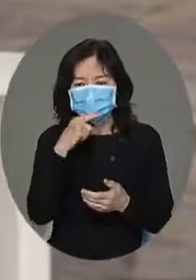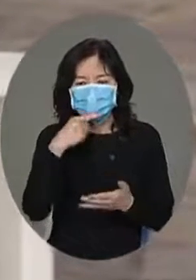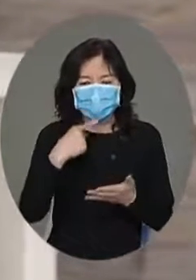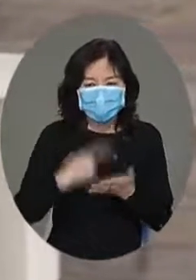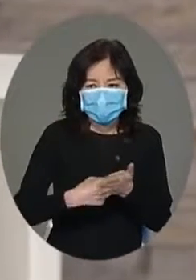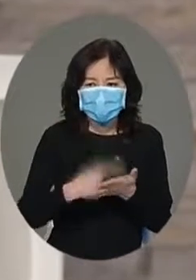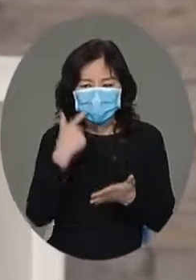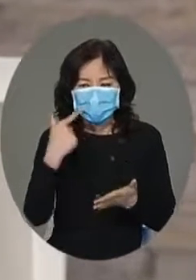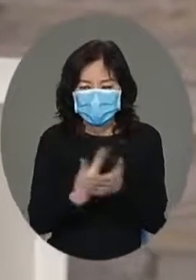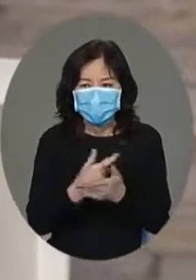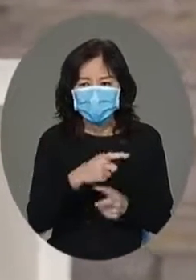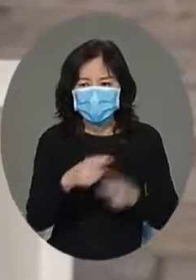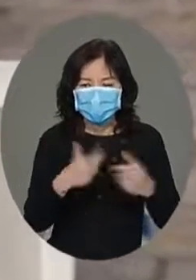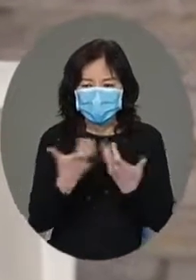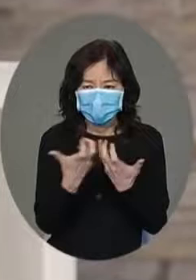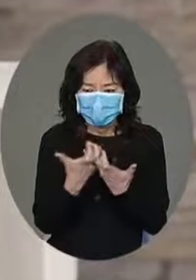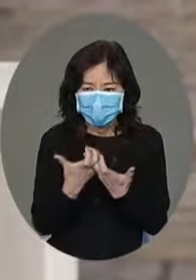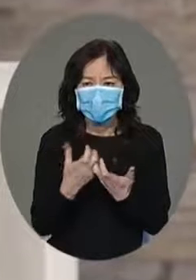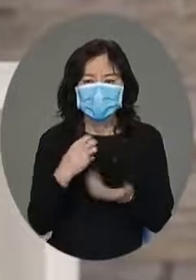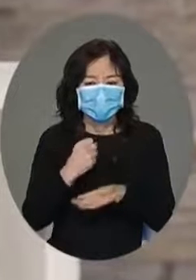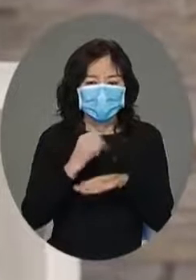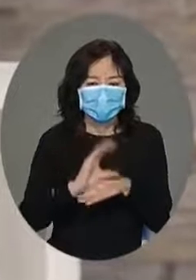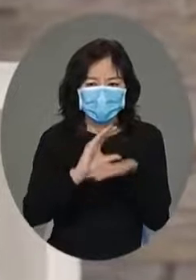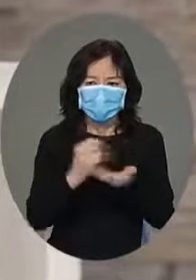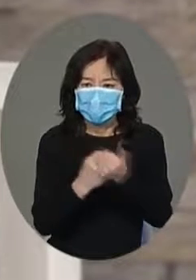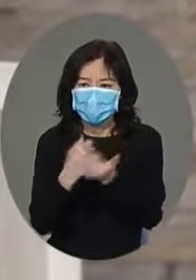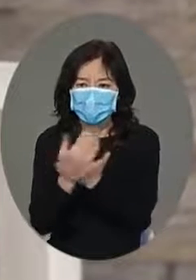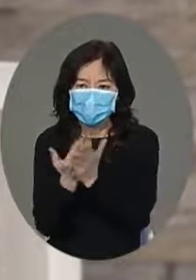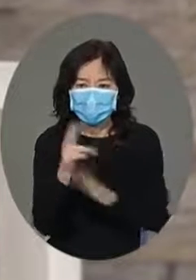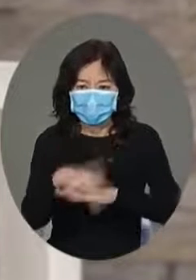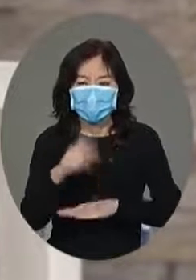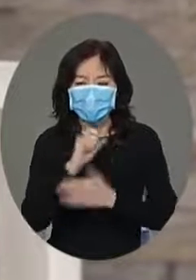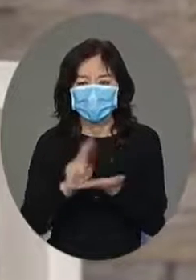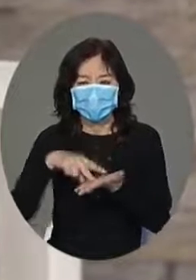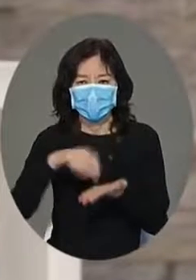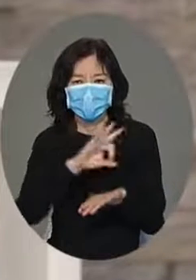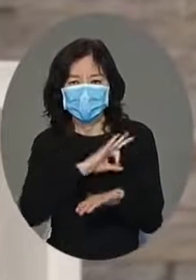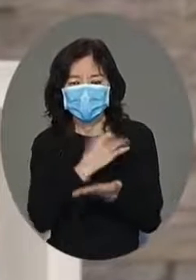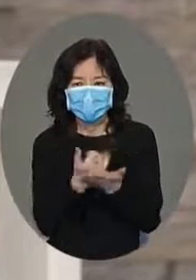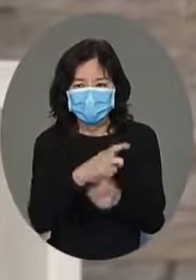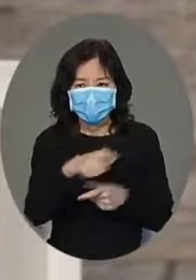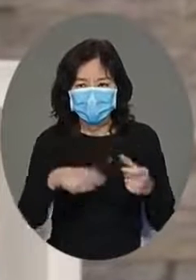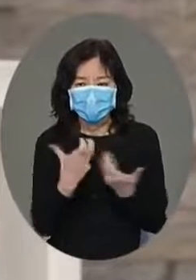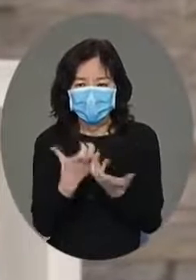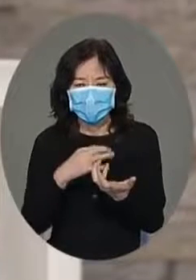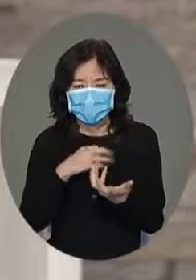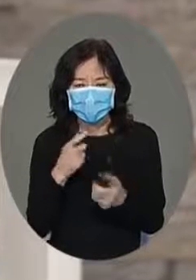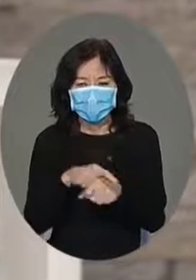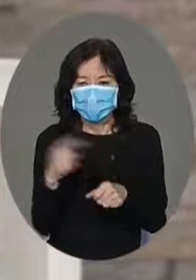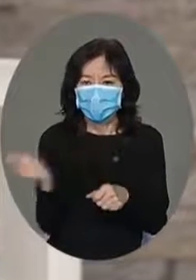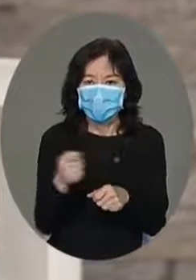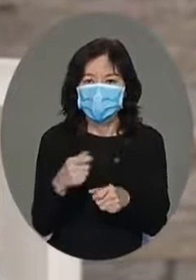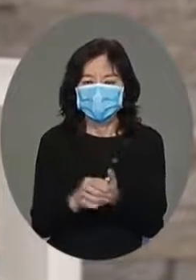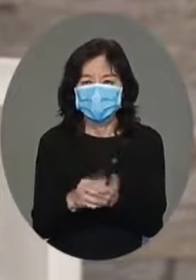下，預算案已經盡力推出各項支援措施。今年立法會審議財政預算案比以往